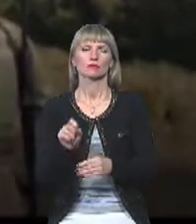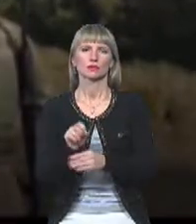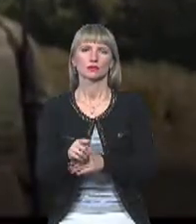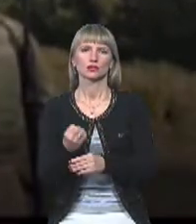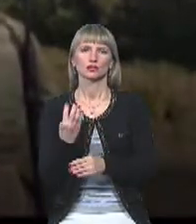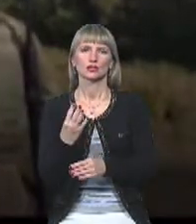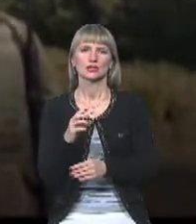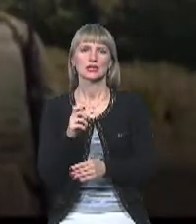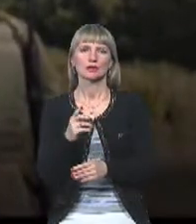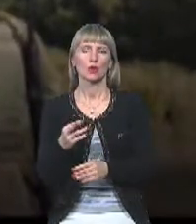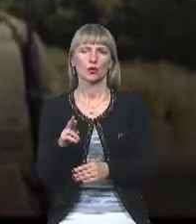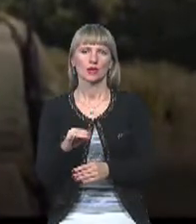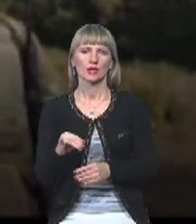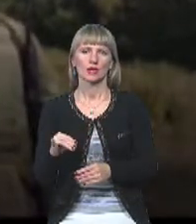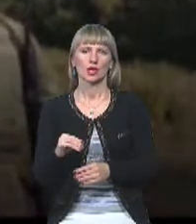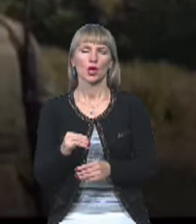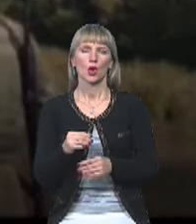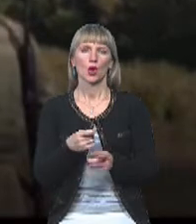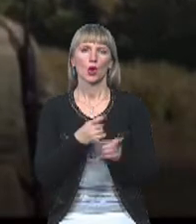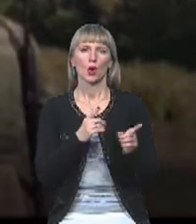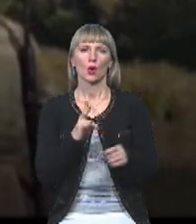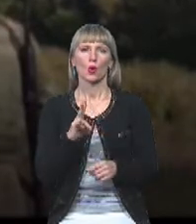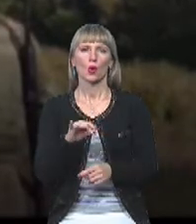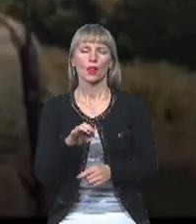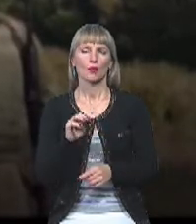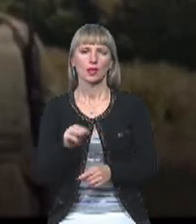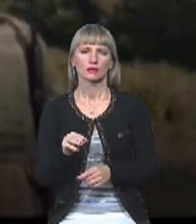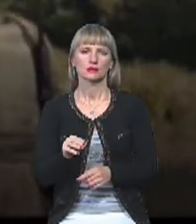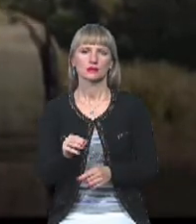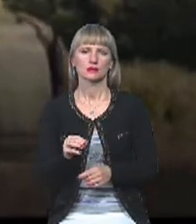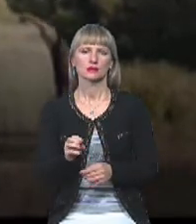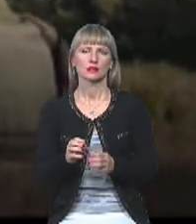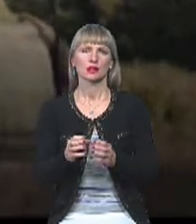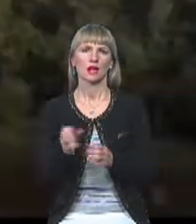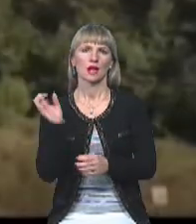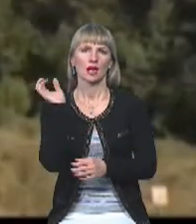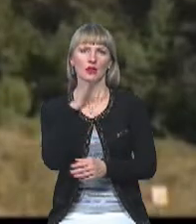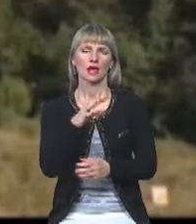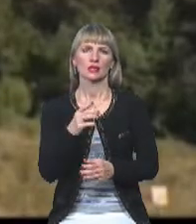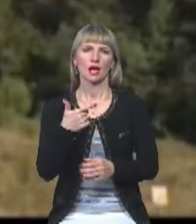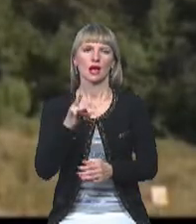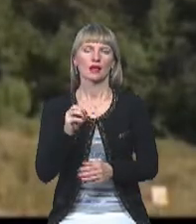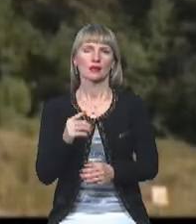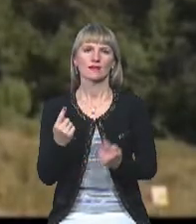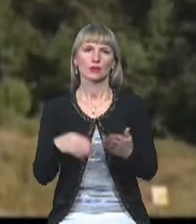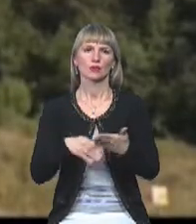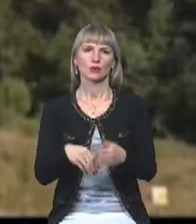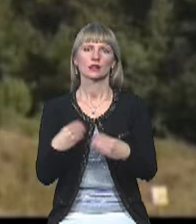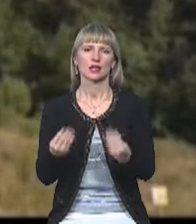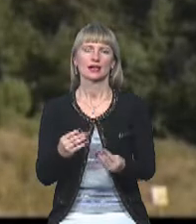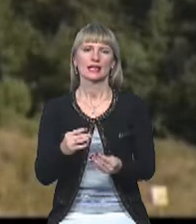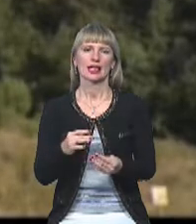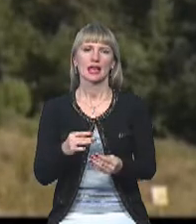зброї АК-74 і кулемета Дігтярьова та метання ручних осколочних імітаційних гранат. Велику допомогу надають